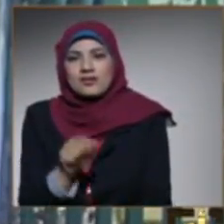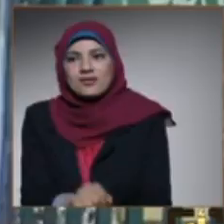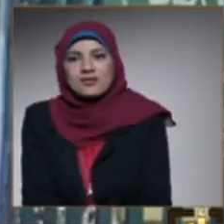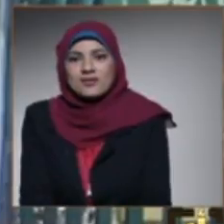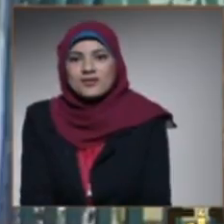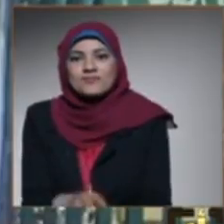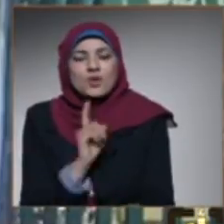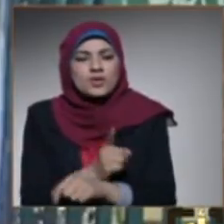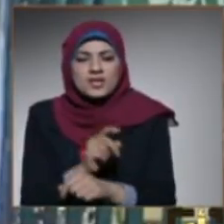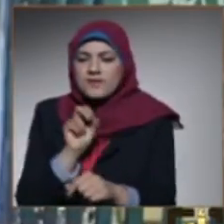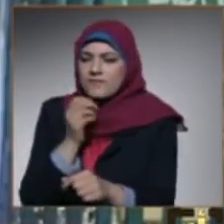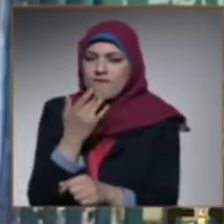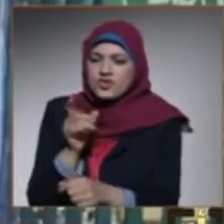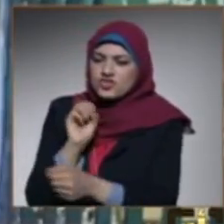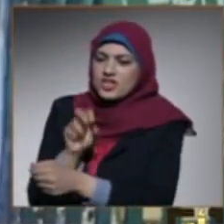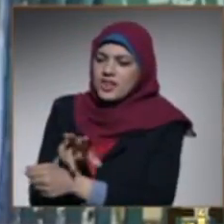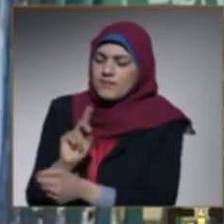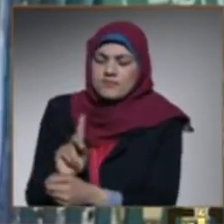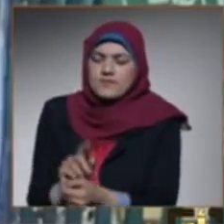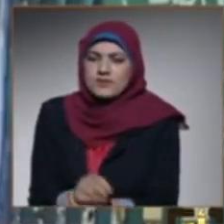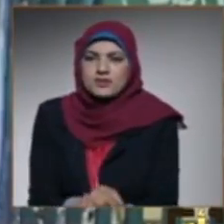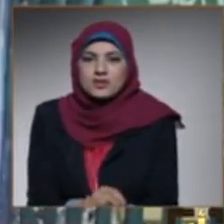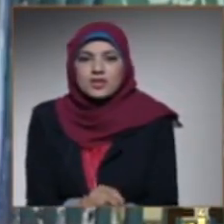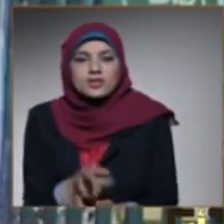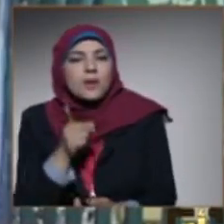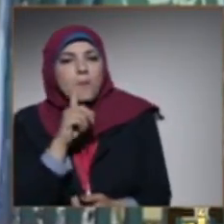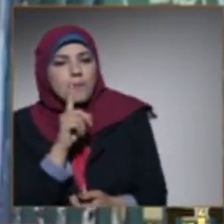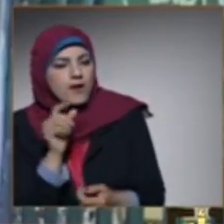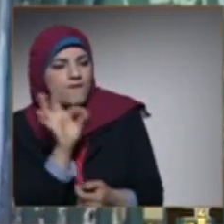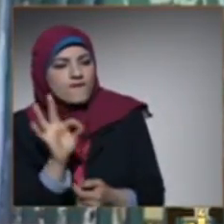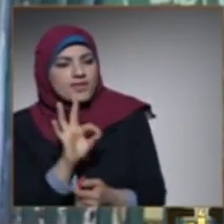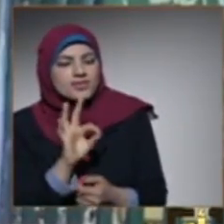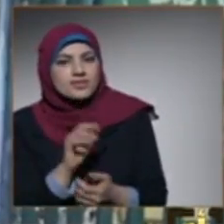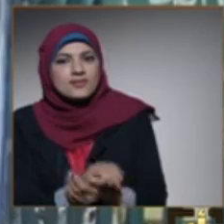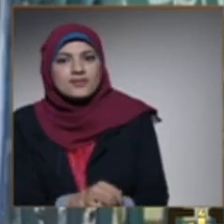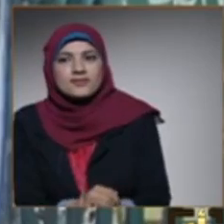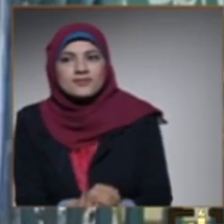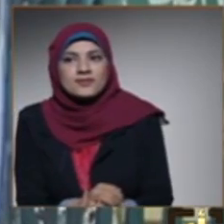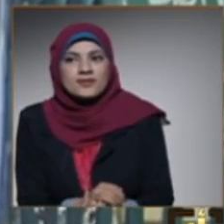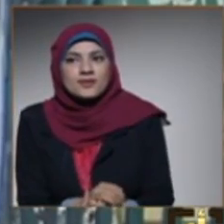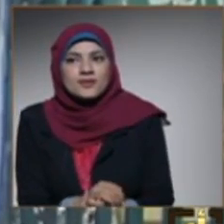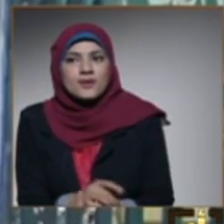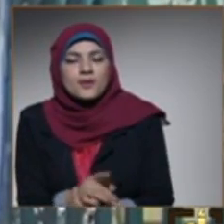الاستاذه ما بتعلمكوش. طب ماما فين؟ ماما